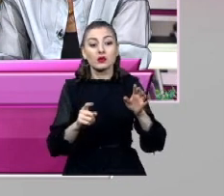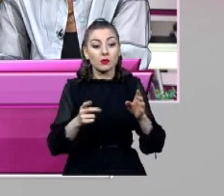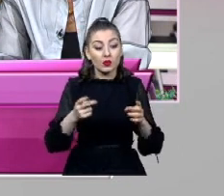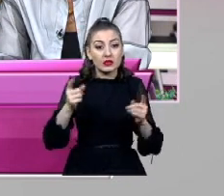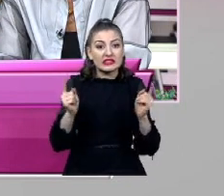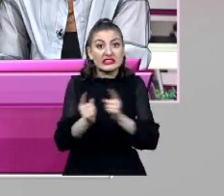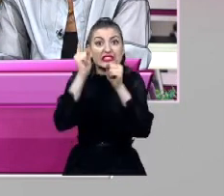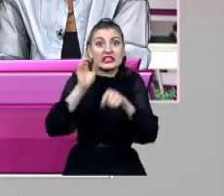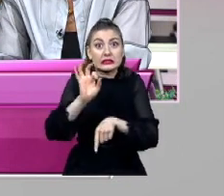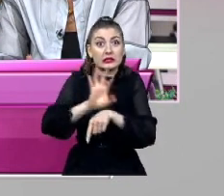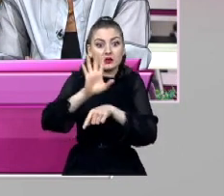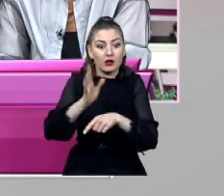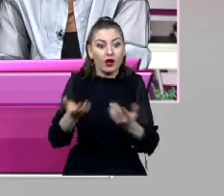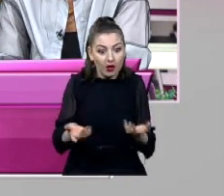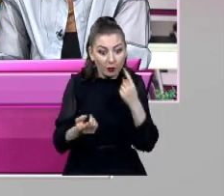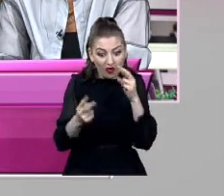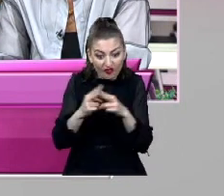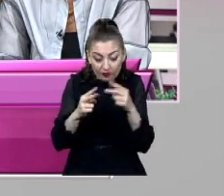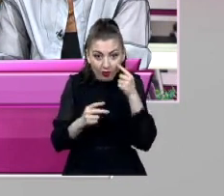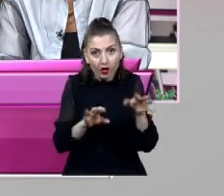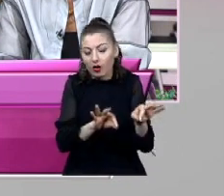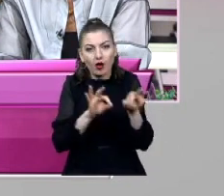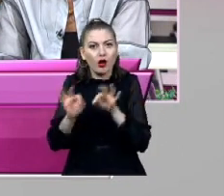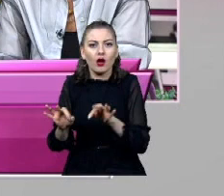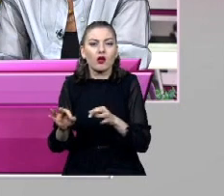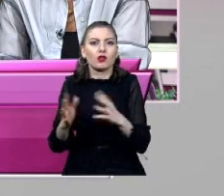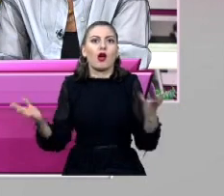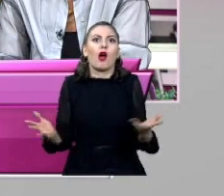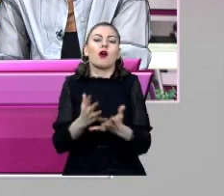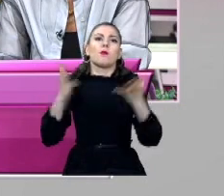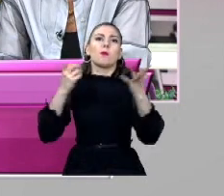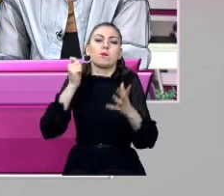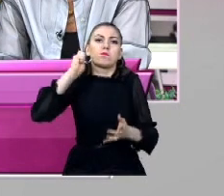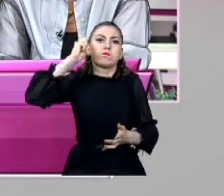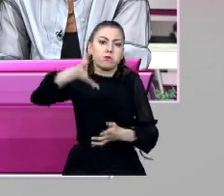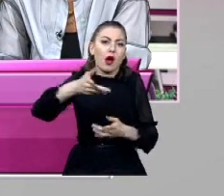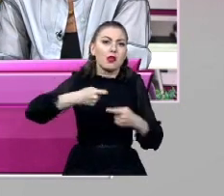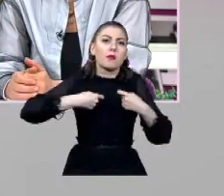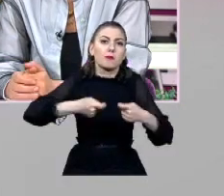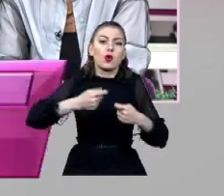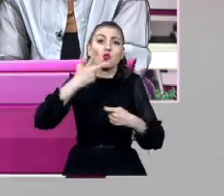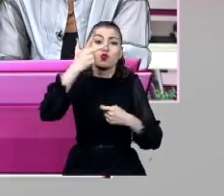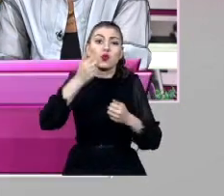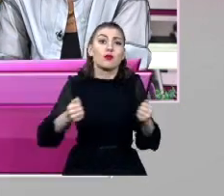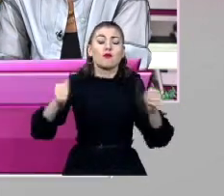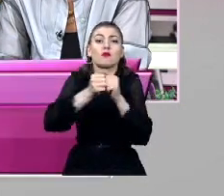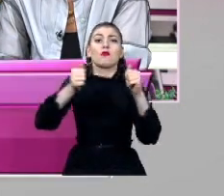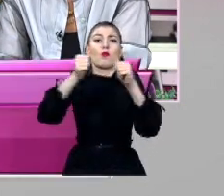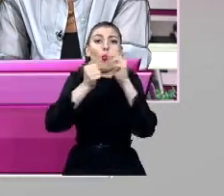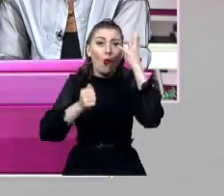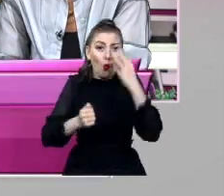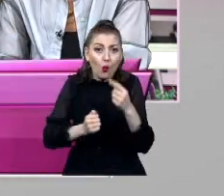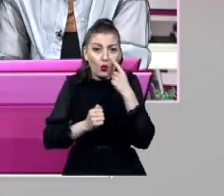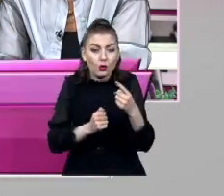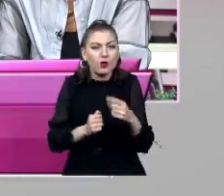alışveriş yapıyor ama netice olarak faturaya yansıyan şey çok daha pahalı ve masraflı, üç katı hatta. Evet. O yüzden